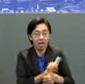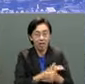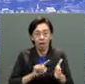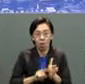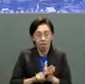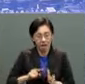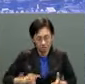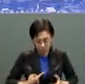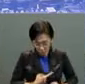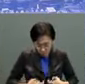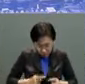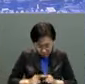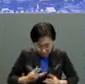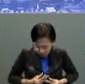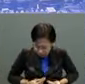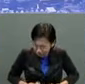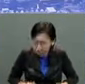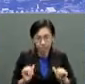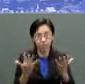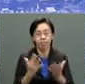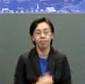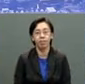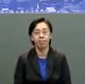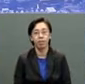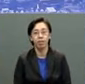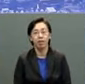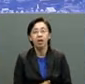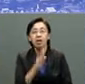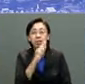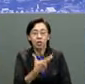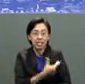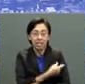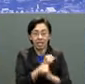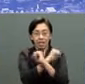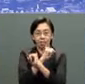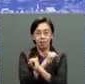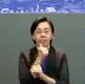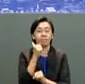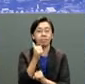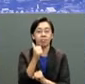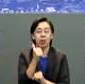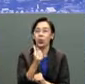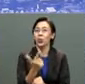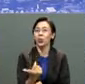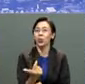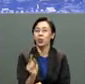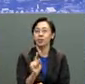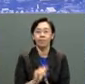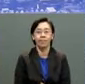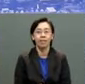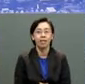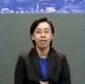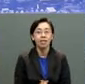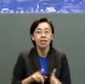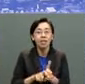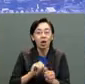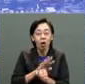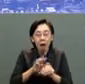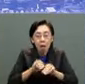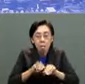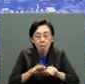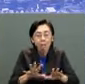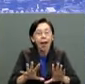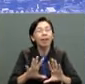มดข้อที่หนึ่งข้อที่สองคือมีวัคซีนครับเมื่อไหร่ที่มีวัคซีนก็จะตอบได้เลยนะครับว่าการแพร่ระบาดของโรคก็จะจบลงได้ต